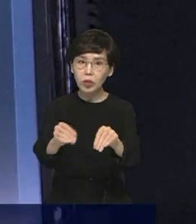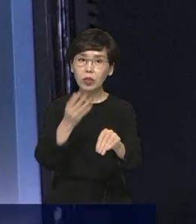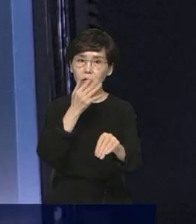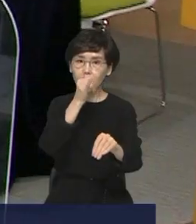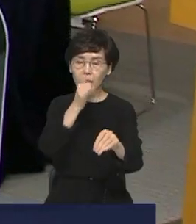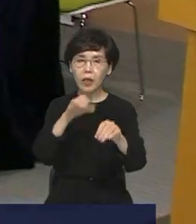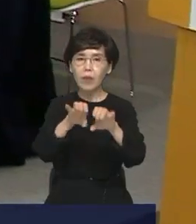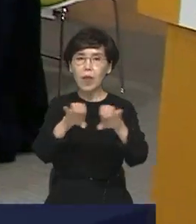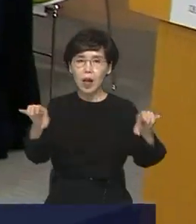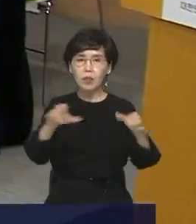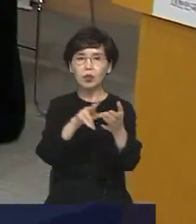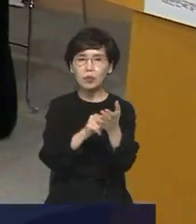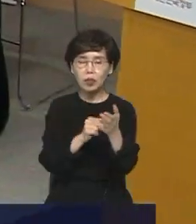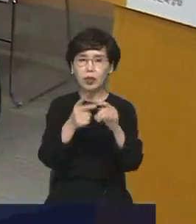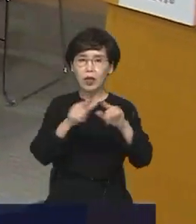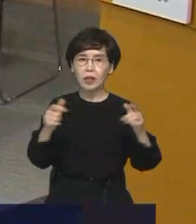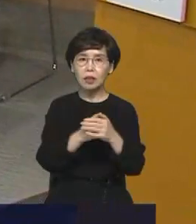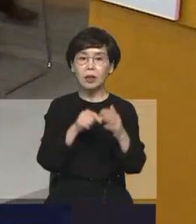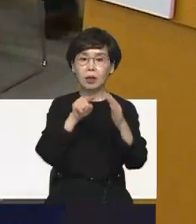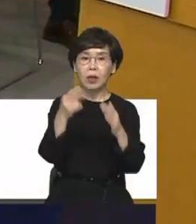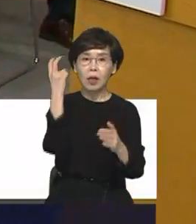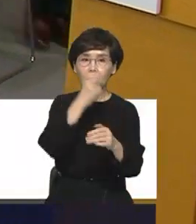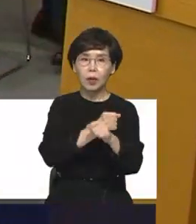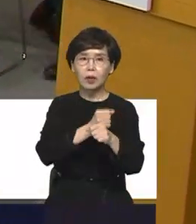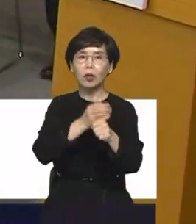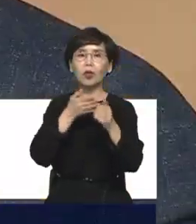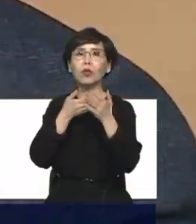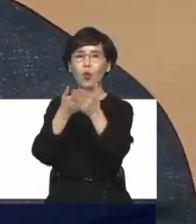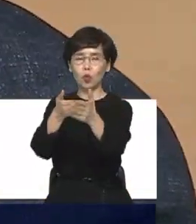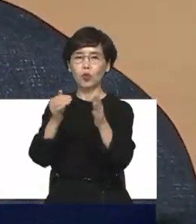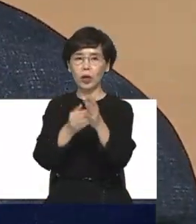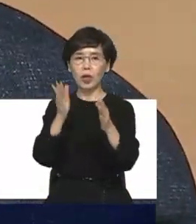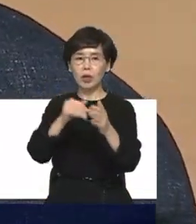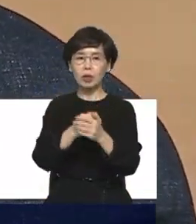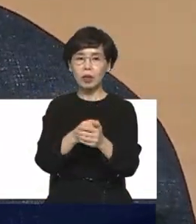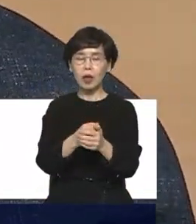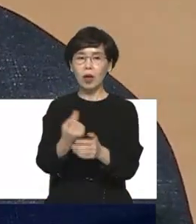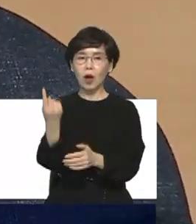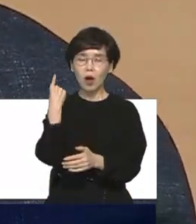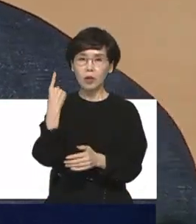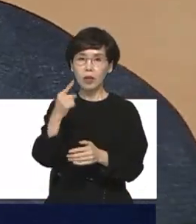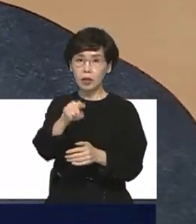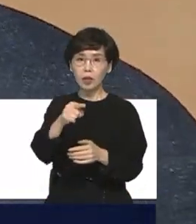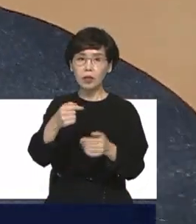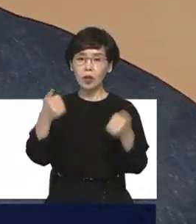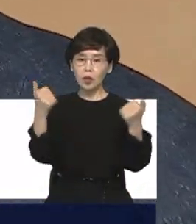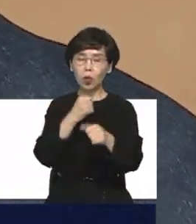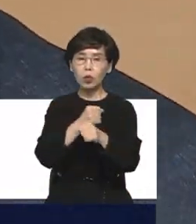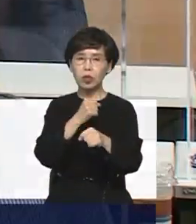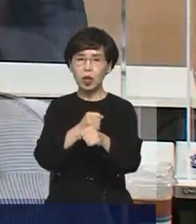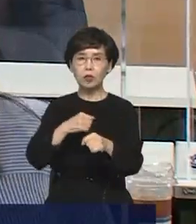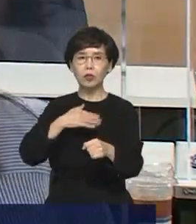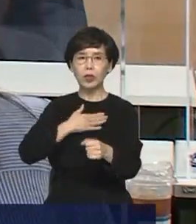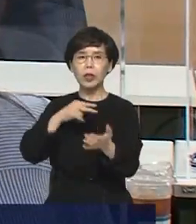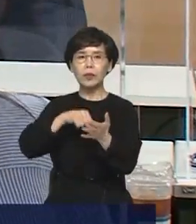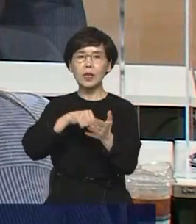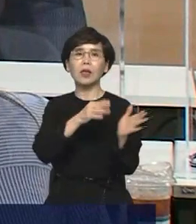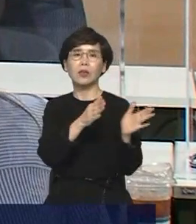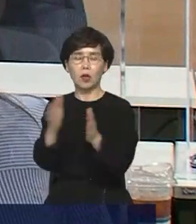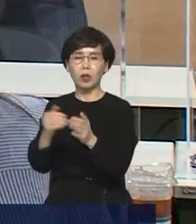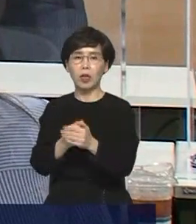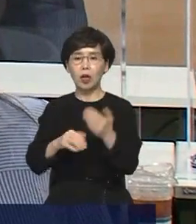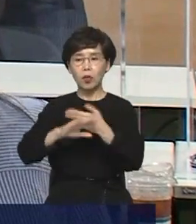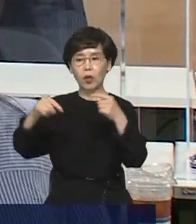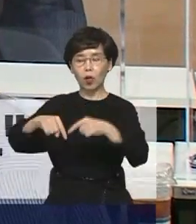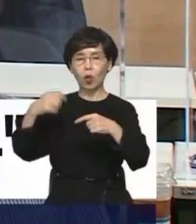전해졌습니다. 오늘은 어제 실무회의에서 논의된 내용을 실무 차원에서 조정하고 우리의 입장을 정리하는 걸로 알려졌습니다.